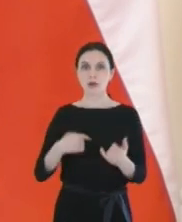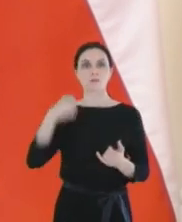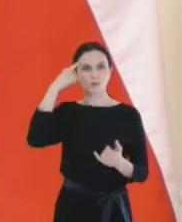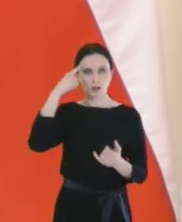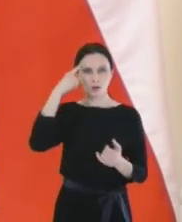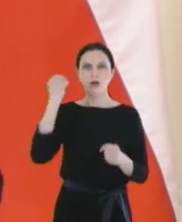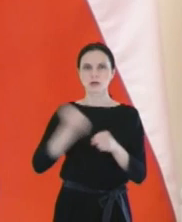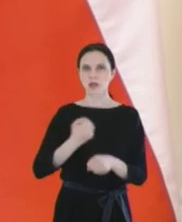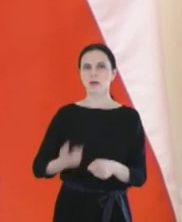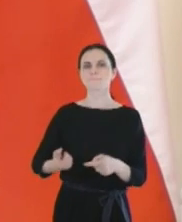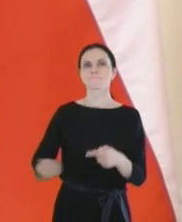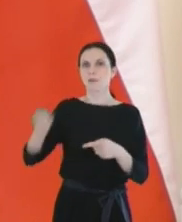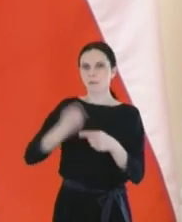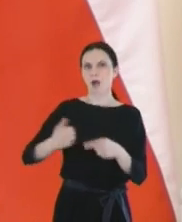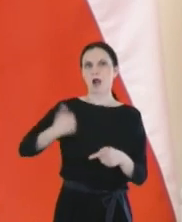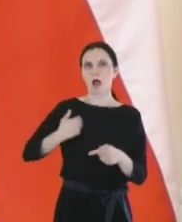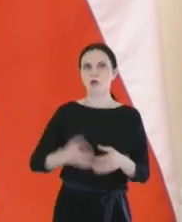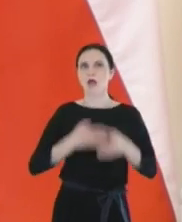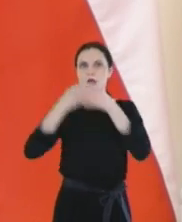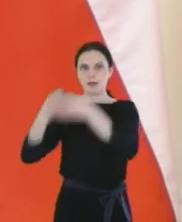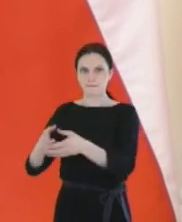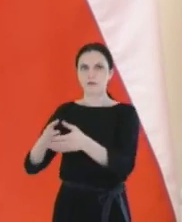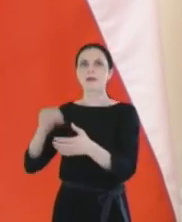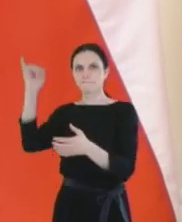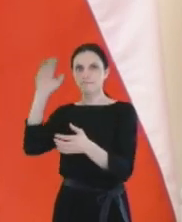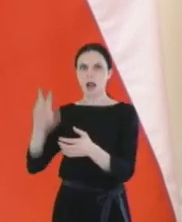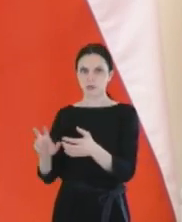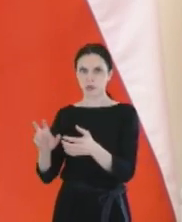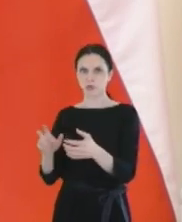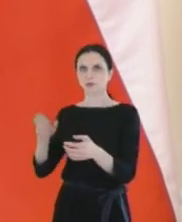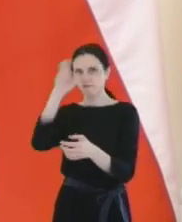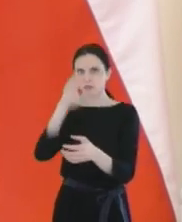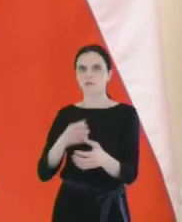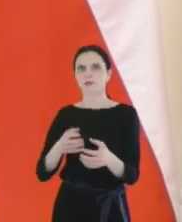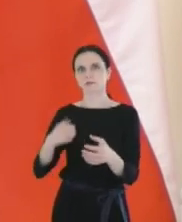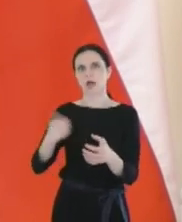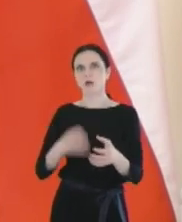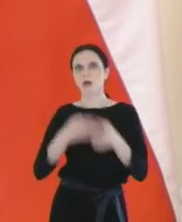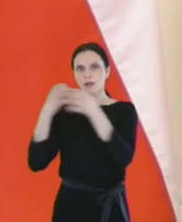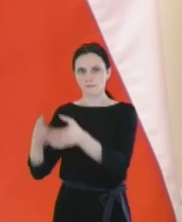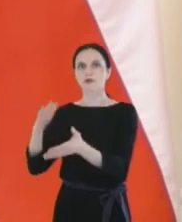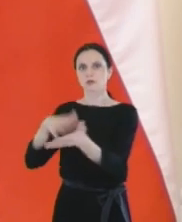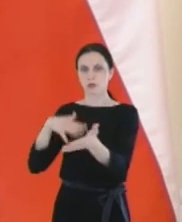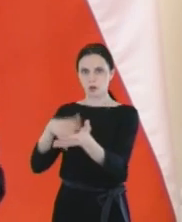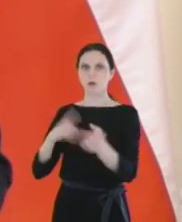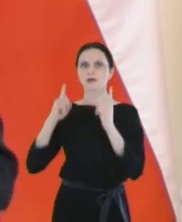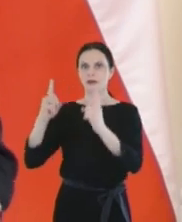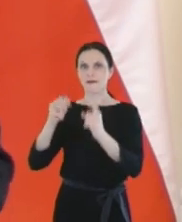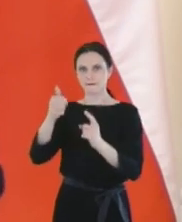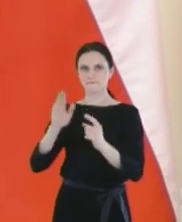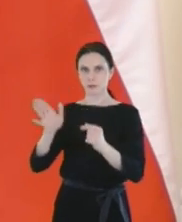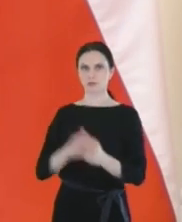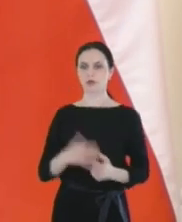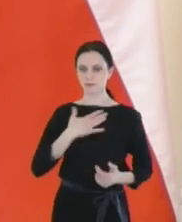dar daugiau karių į šį regioną ir toliau sieksime tvirtinti saugumą ir prisimti